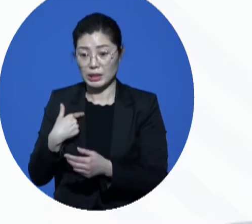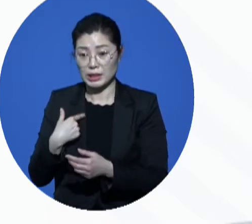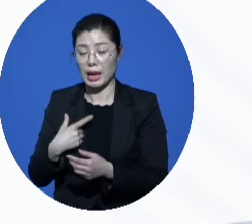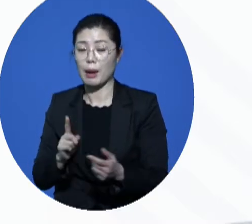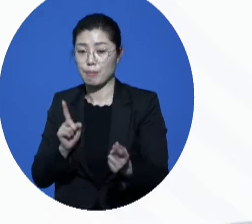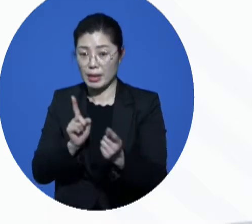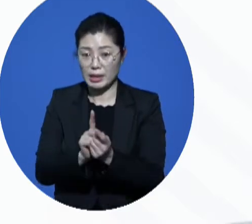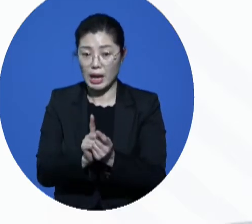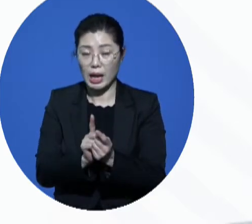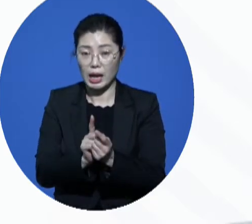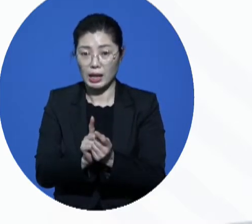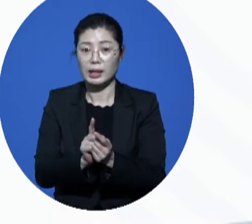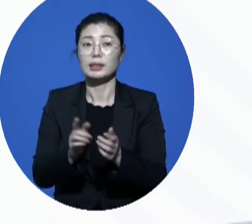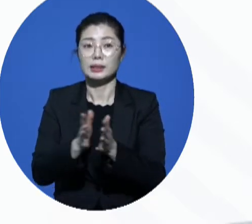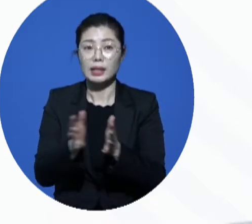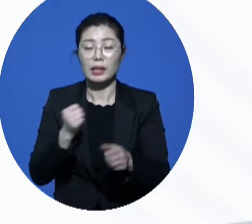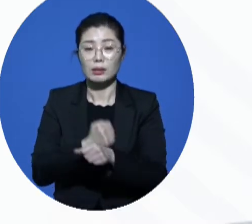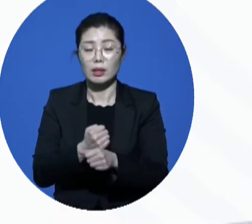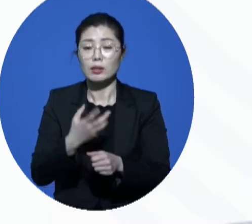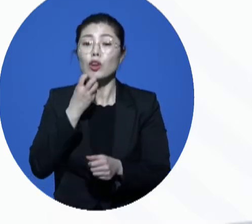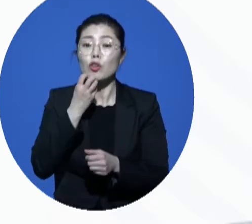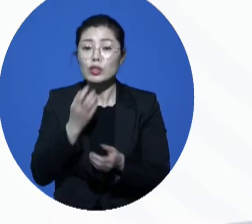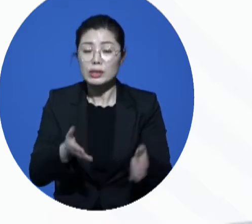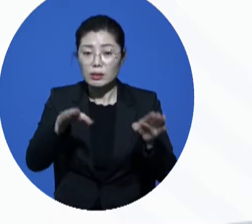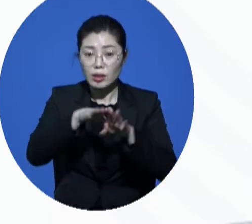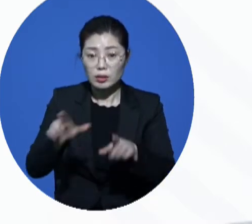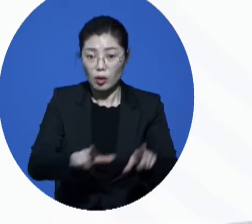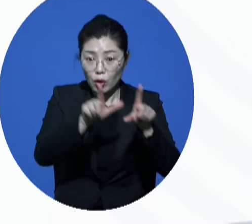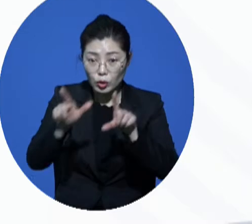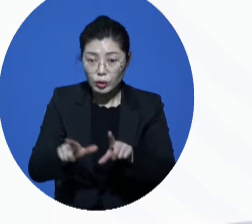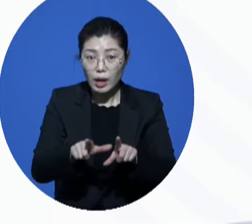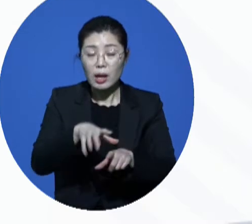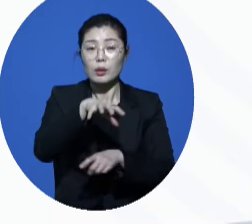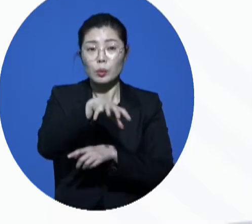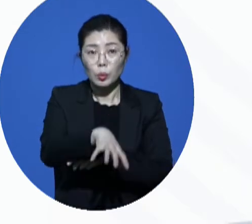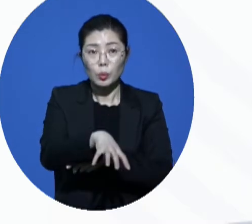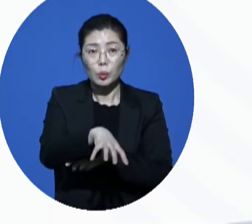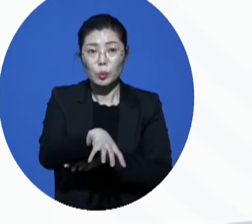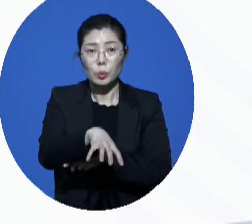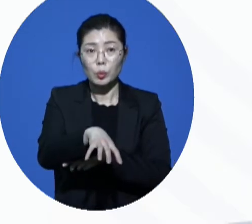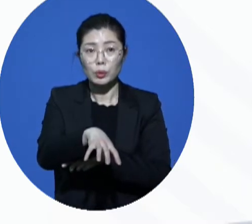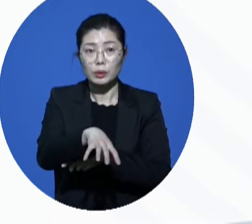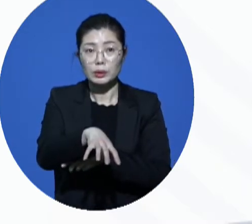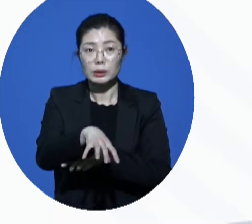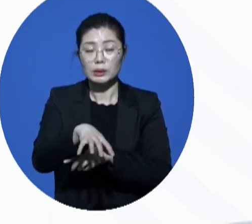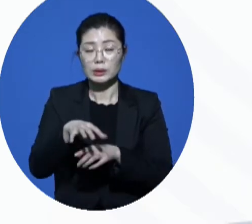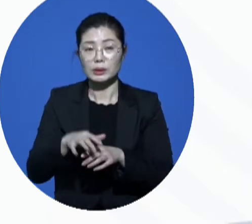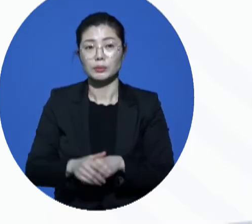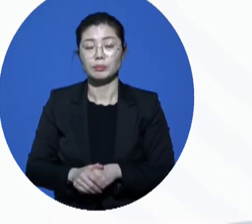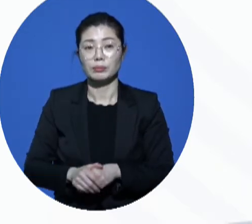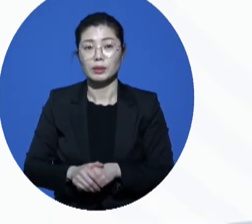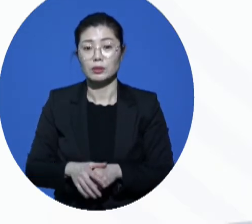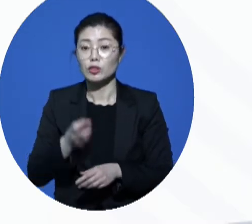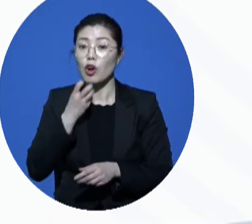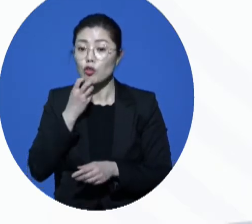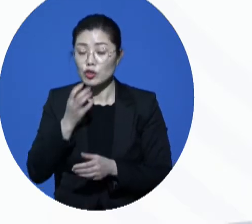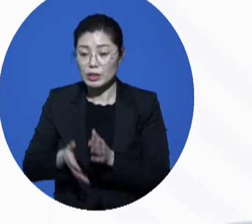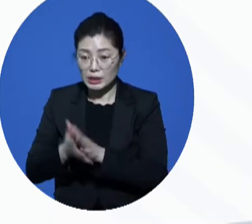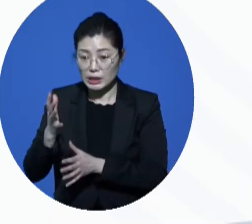됩니다. 서울시에서 지원하는 거주시설 네트워크 사업을 만납니다. 하지만 거주시설 네트워크 사업은